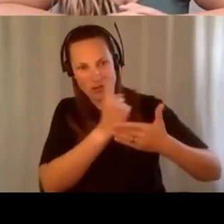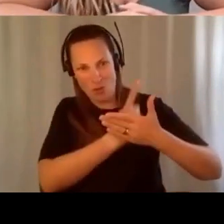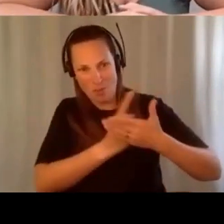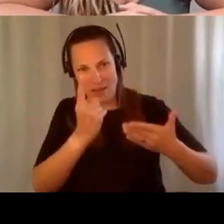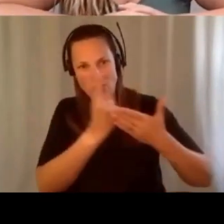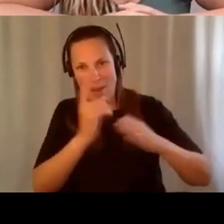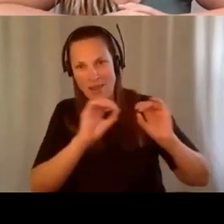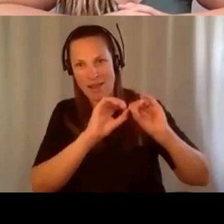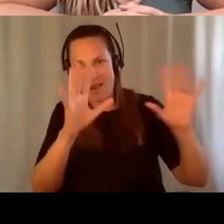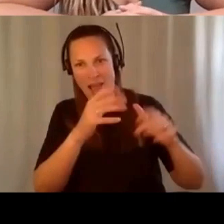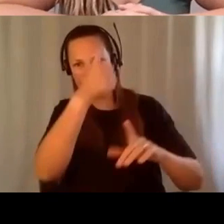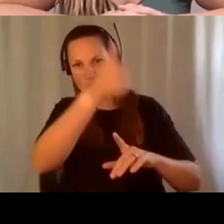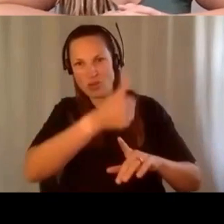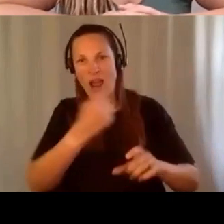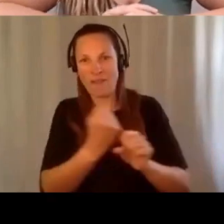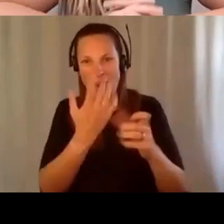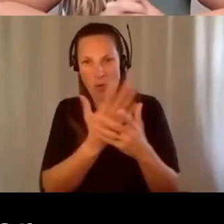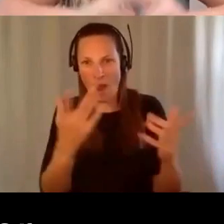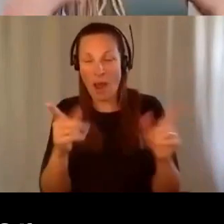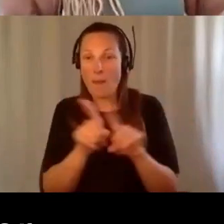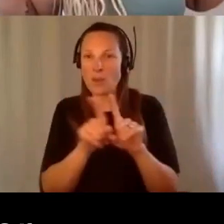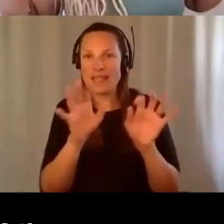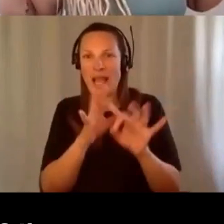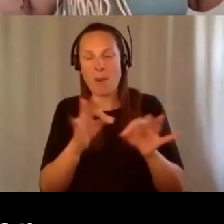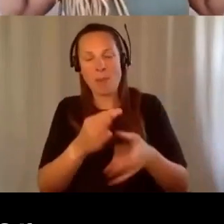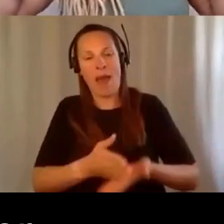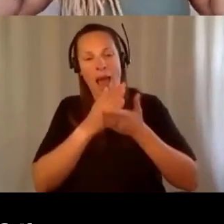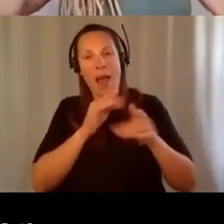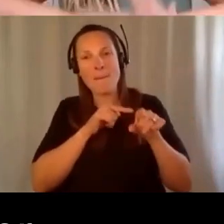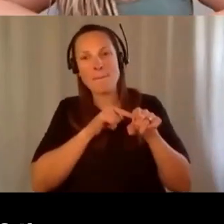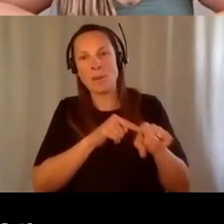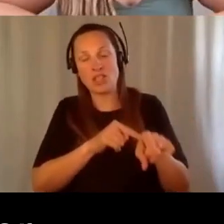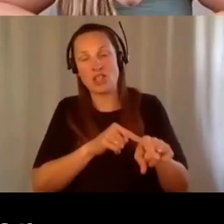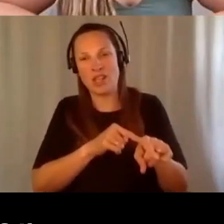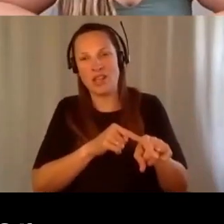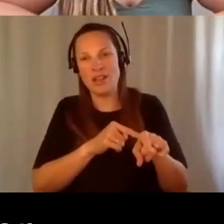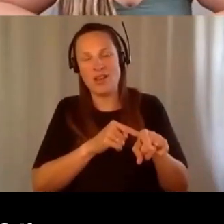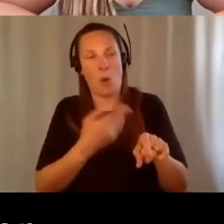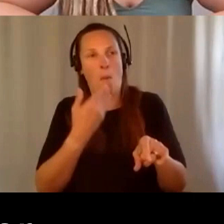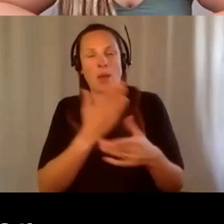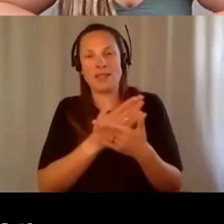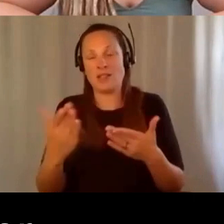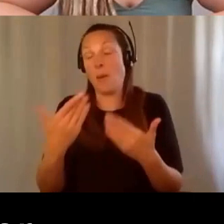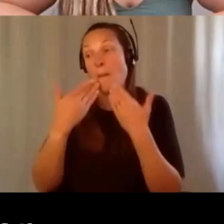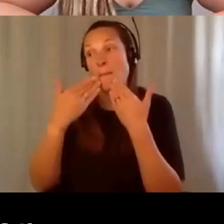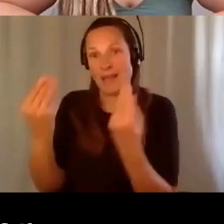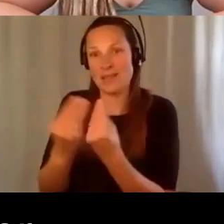d'être fidèle pour notre potager. Alors, je pourrais jamais assez remercier cette